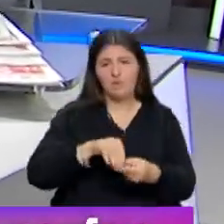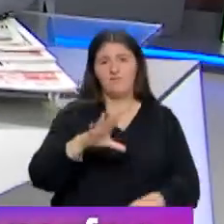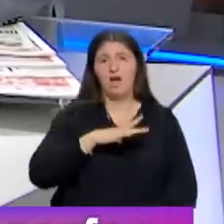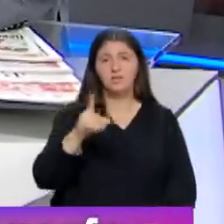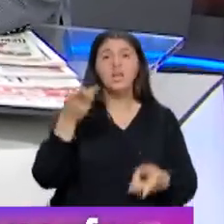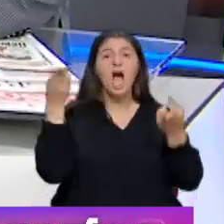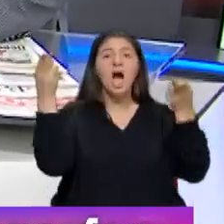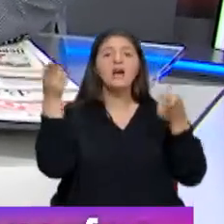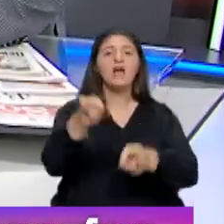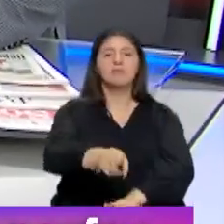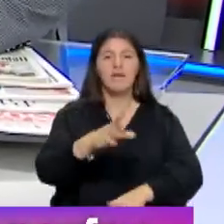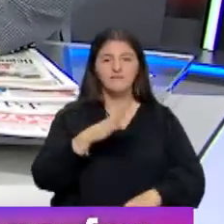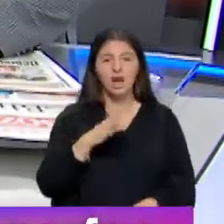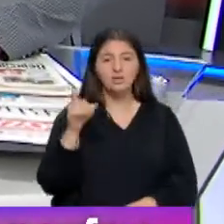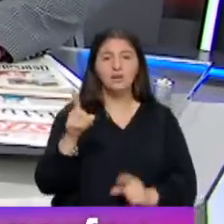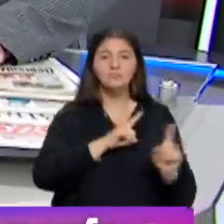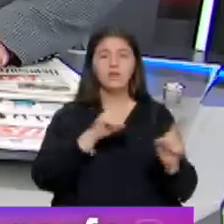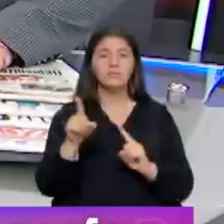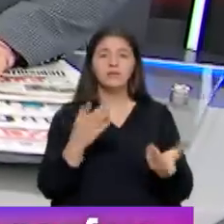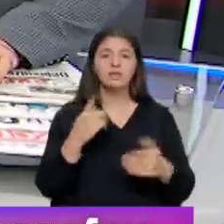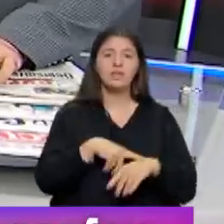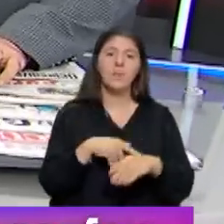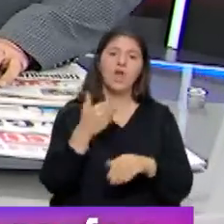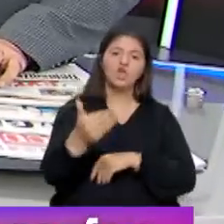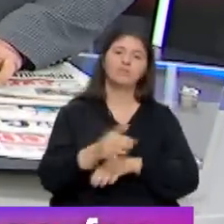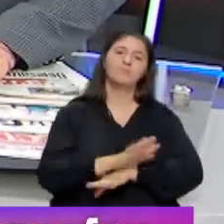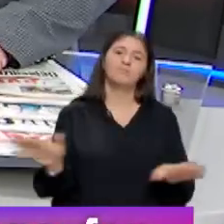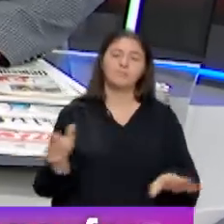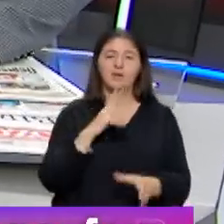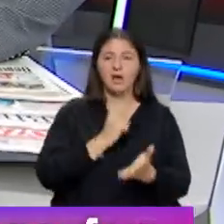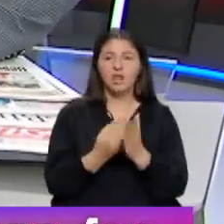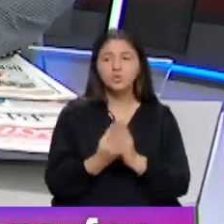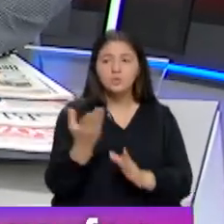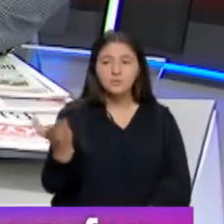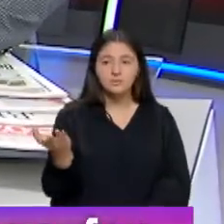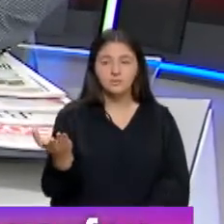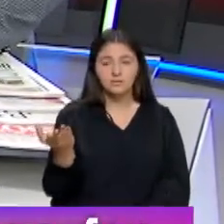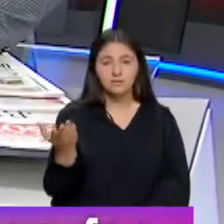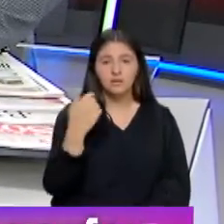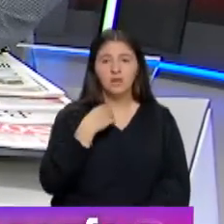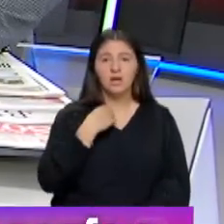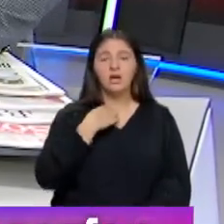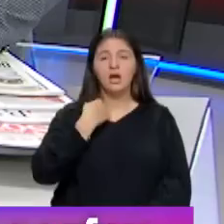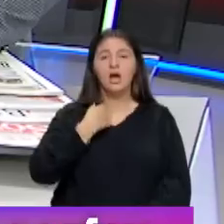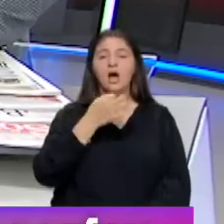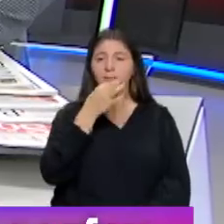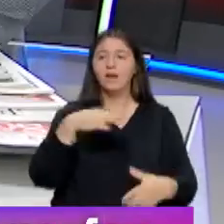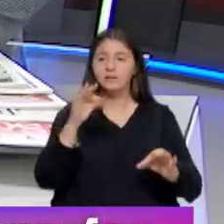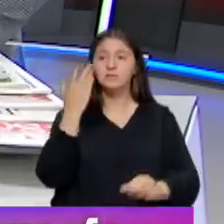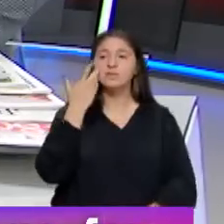bir katliam vardı mahkemeden zaman aşımı kararı çıktı haberimiz hazır